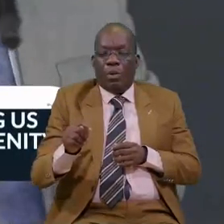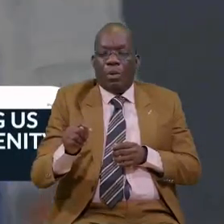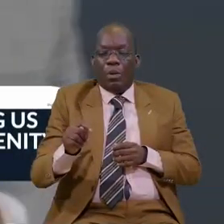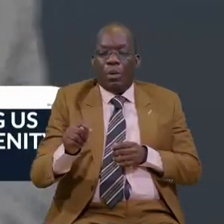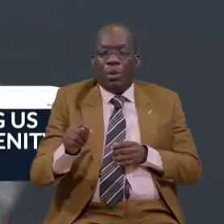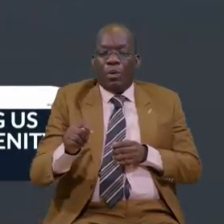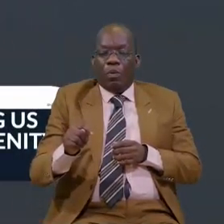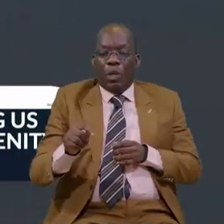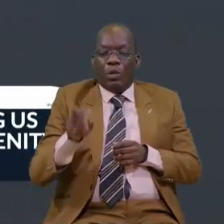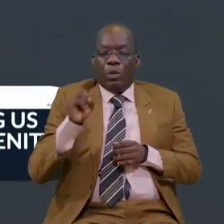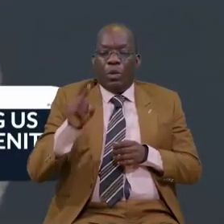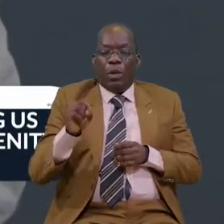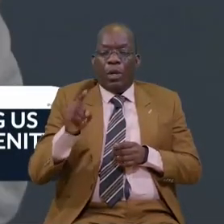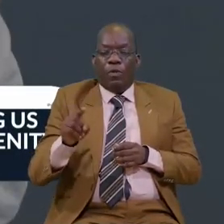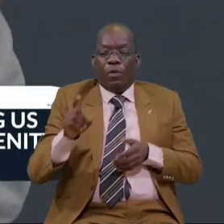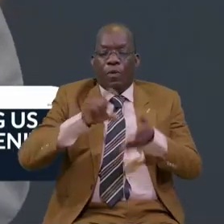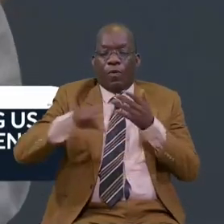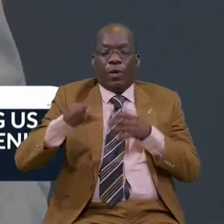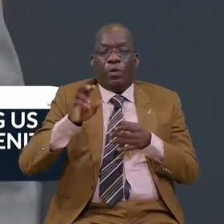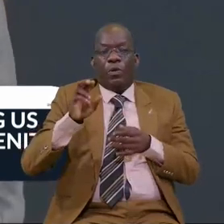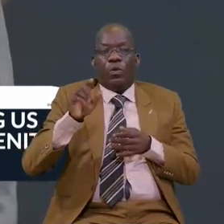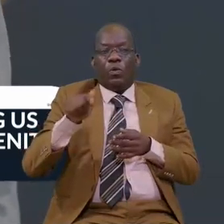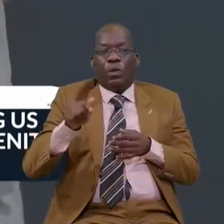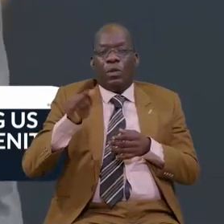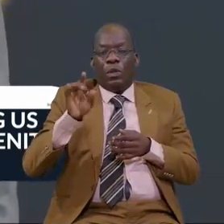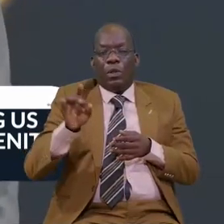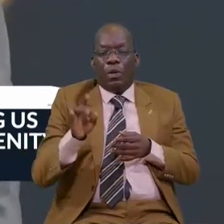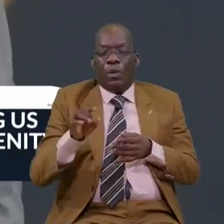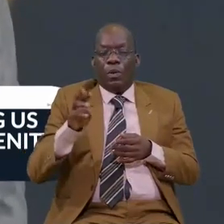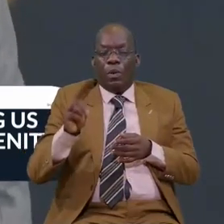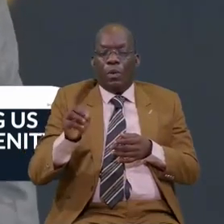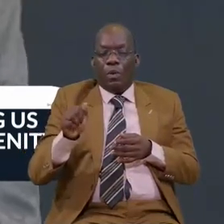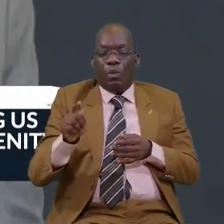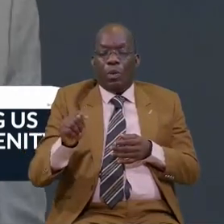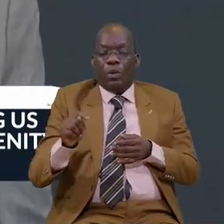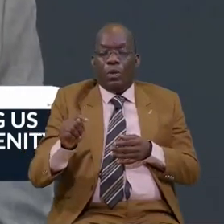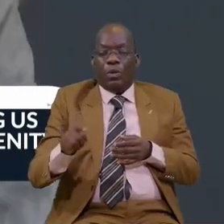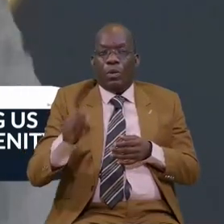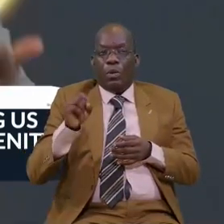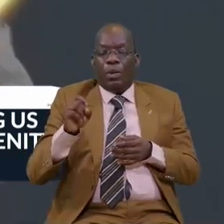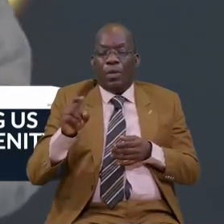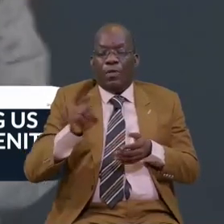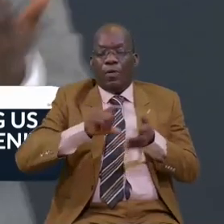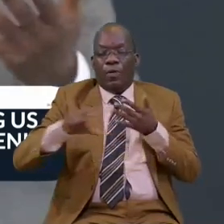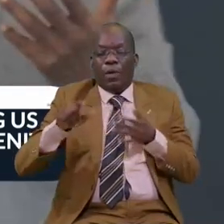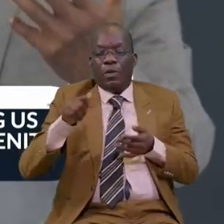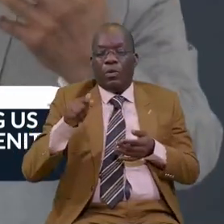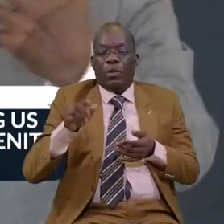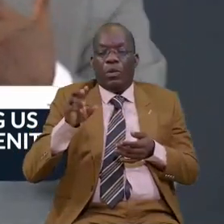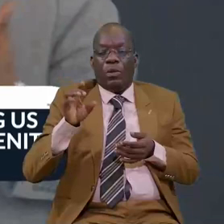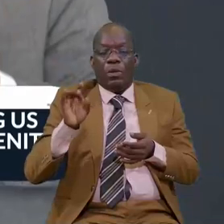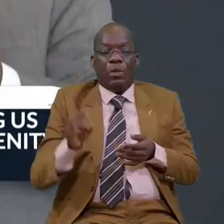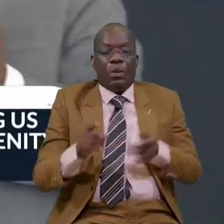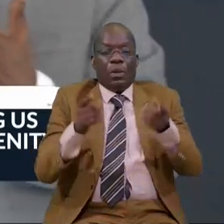Matthieu 11. Jésus, le Seigneur porté de joug, nous offrant le repos et ravivant l'âme par